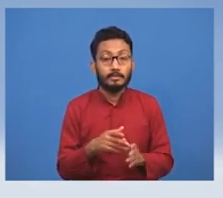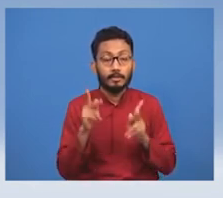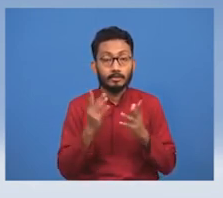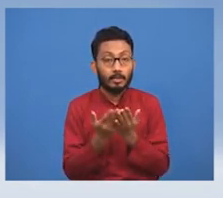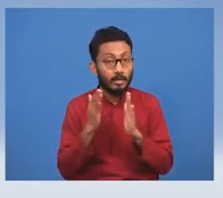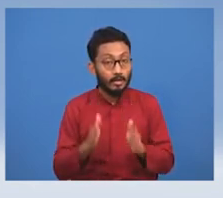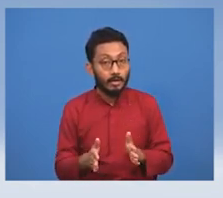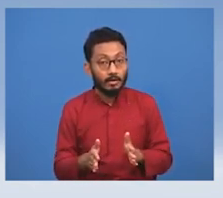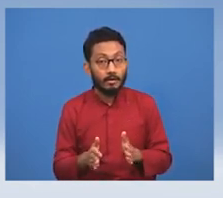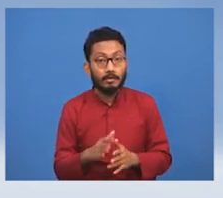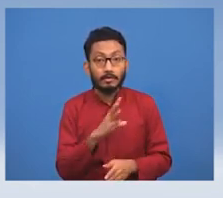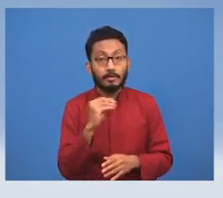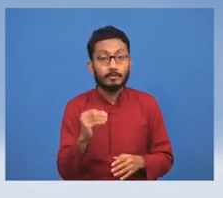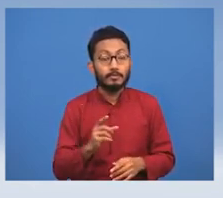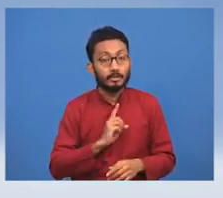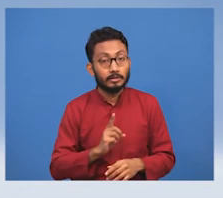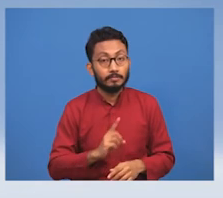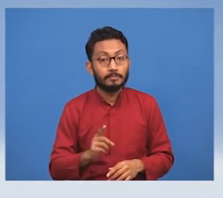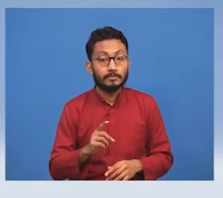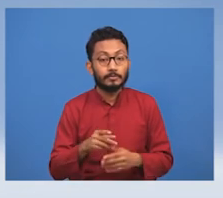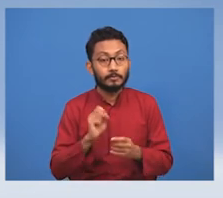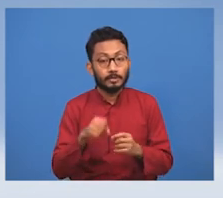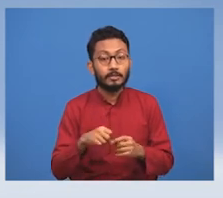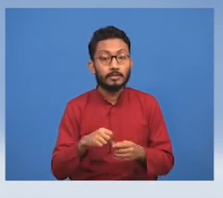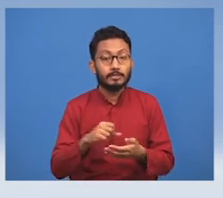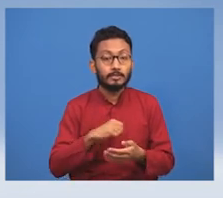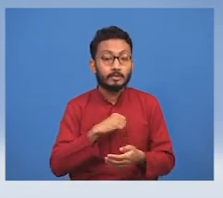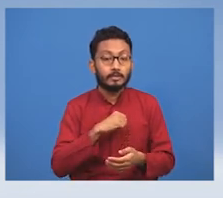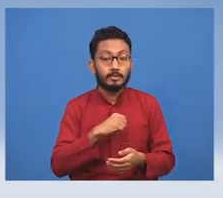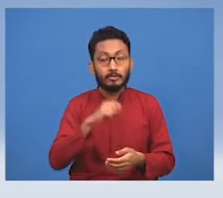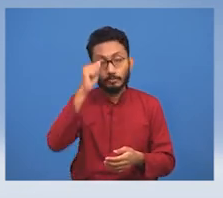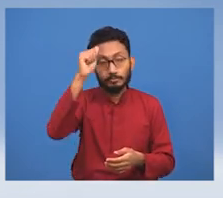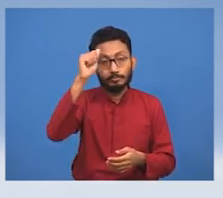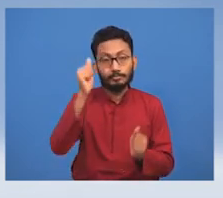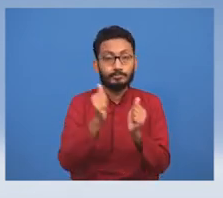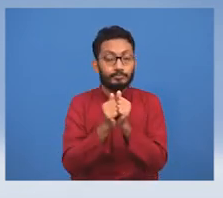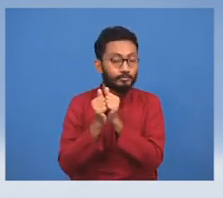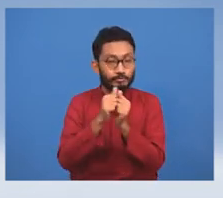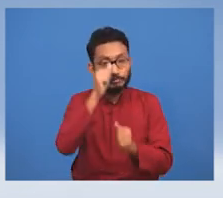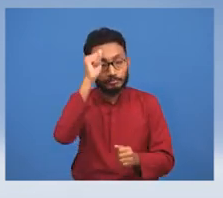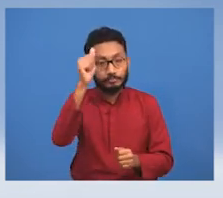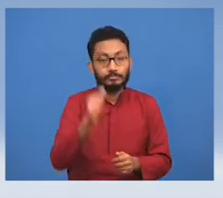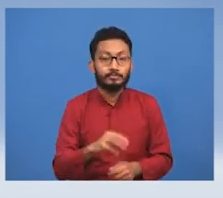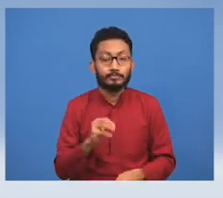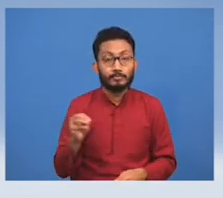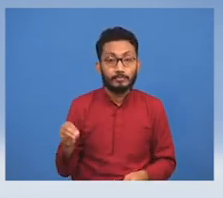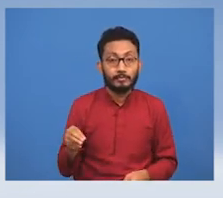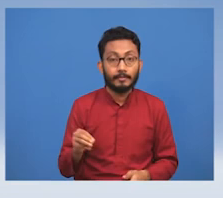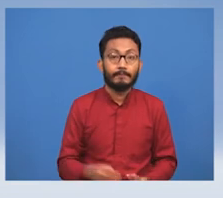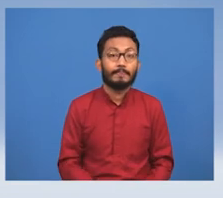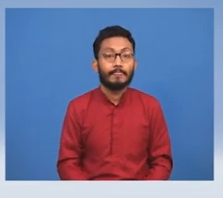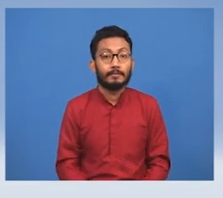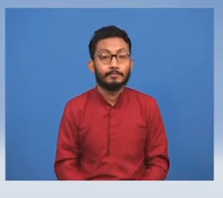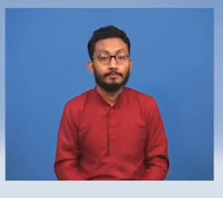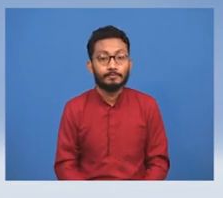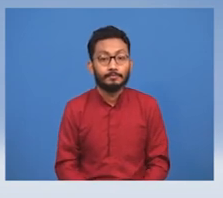Muslim yang sentiasa mendekatkan diri kepada Allah Subhanahu Wa Taala. Murid-murid, menarikkan